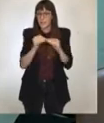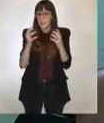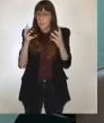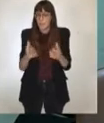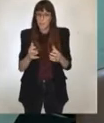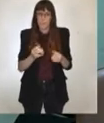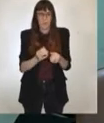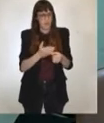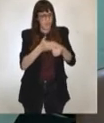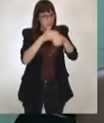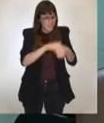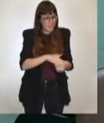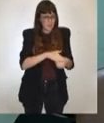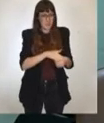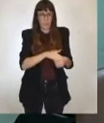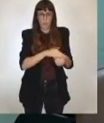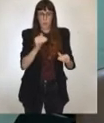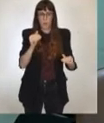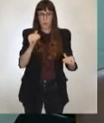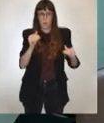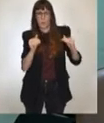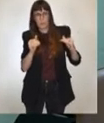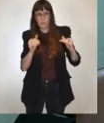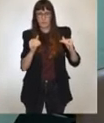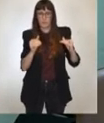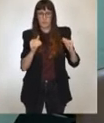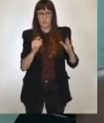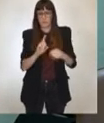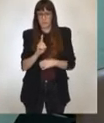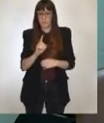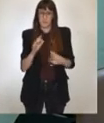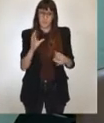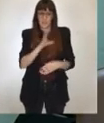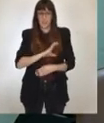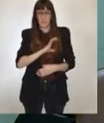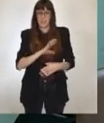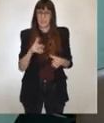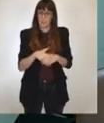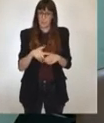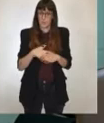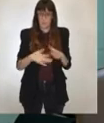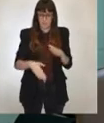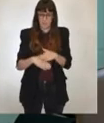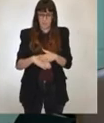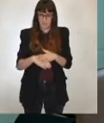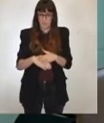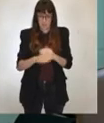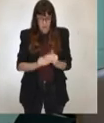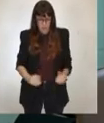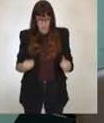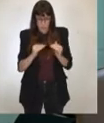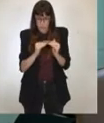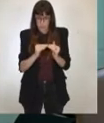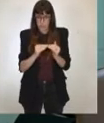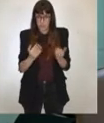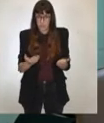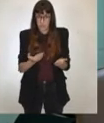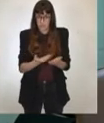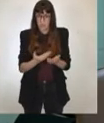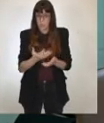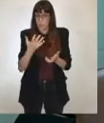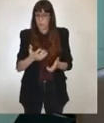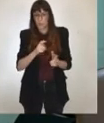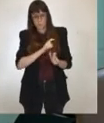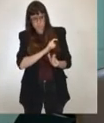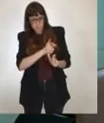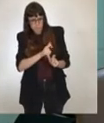c'est établir, imposer l'égalité partout. Et peut-être que ce que vous ne voyez pas, c'est que justement c'est une démarche extrêmement structurée